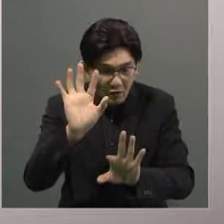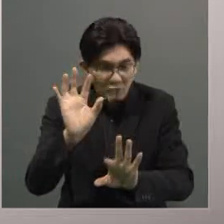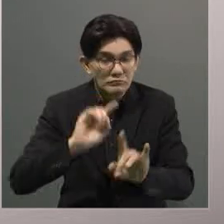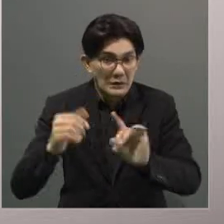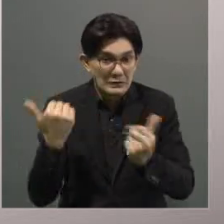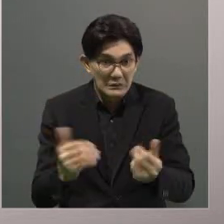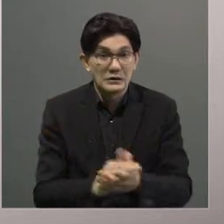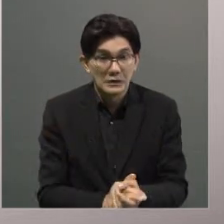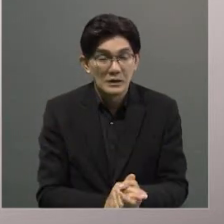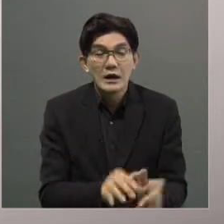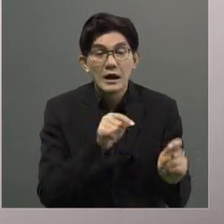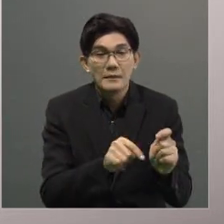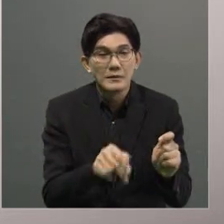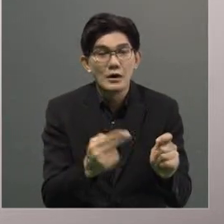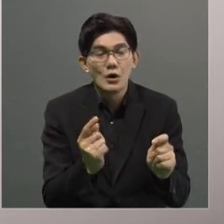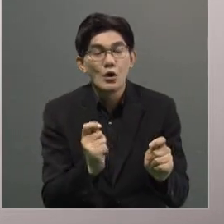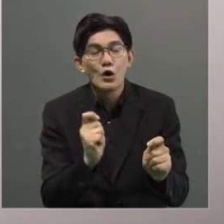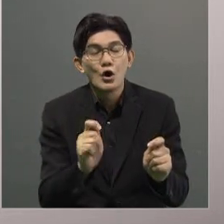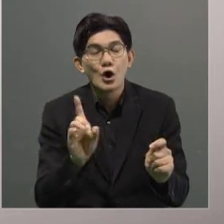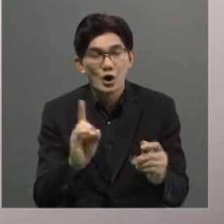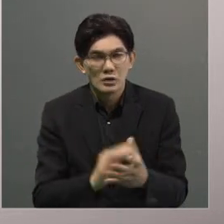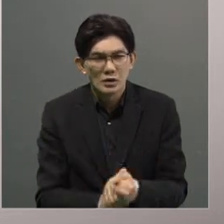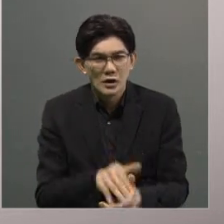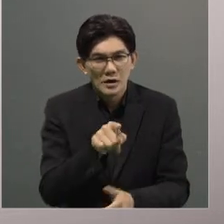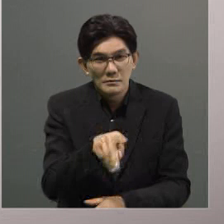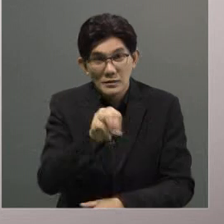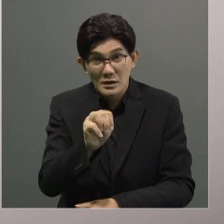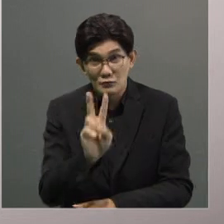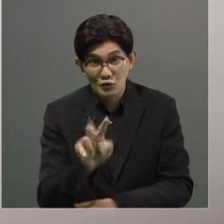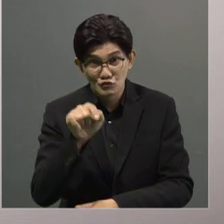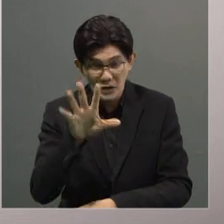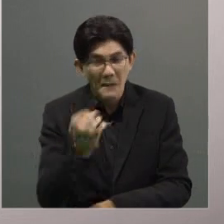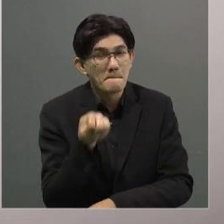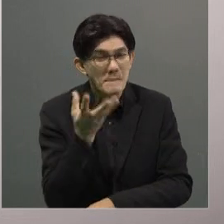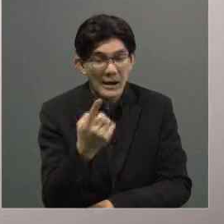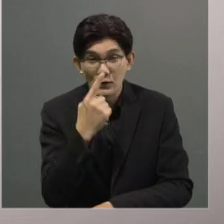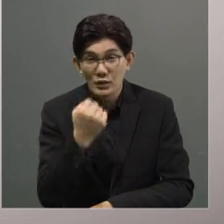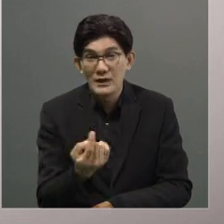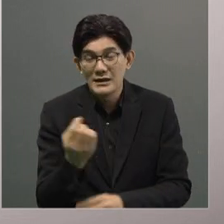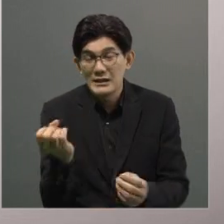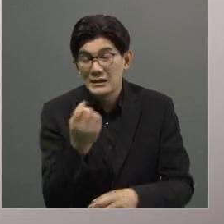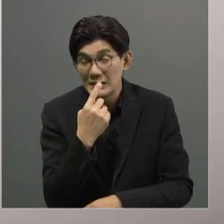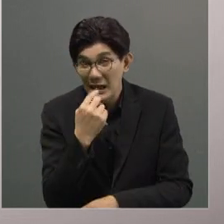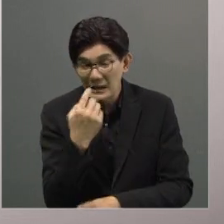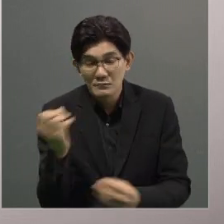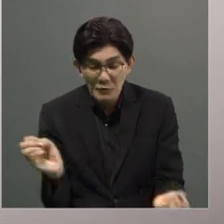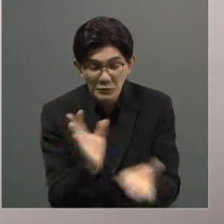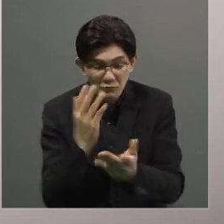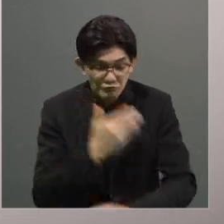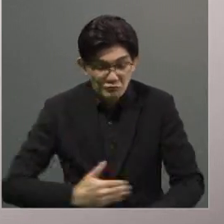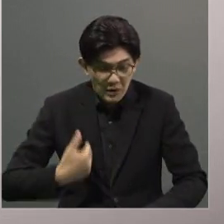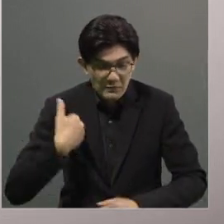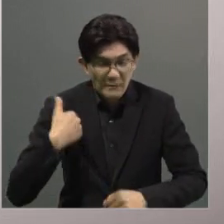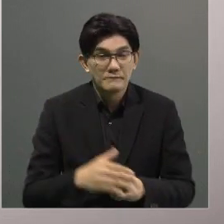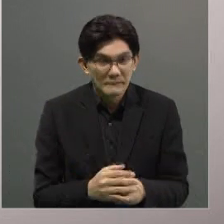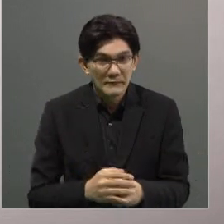เนี่ยนะฮะอย่างอำเภอฮอดเนี่ยค่าฝุ่น PM 2.5สูงสุดในประเทศเป็นระดับสีแดงส่งผลกระทบต่อสุขภาพนะฮะข้อมูลจาก